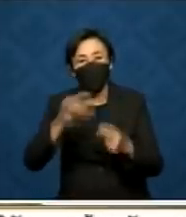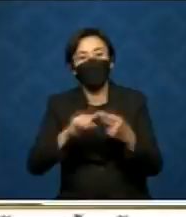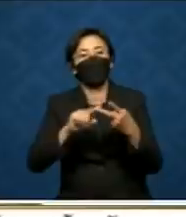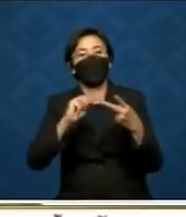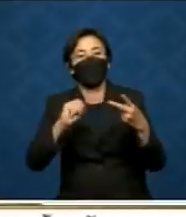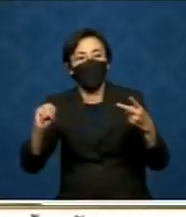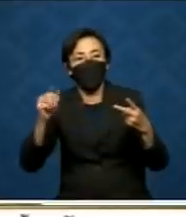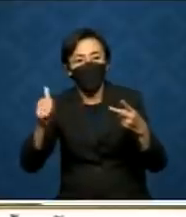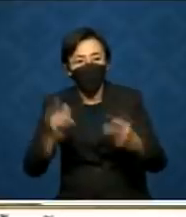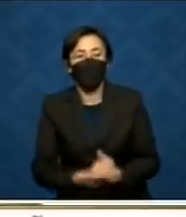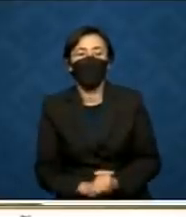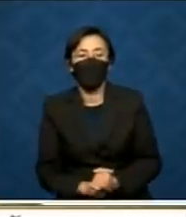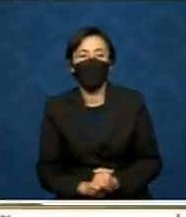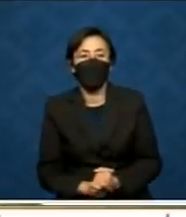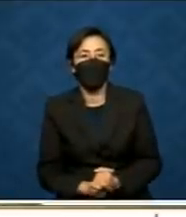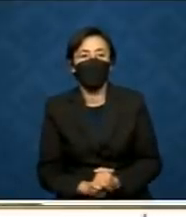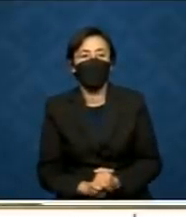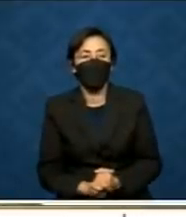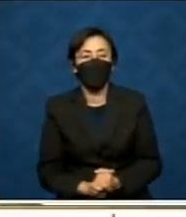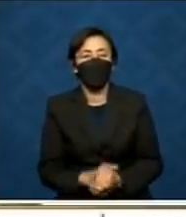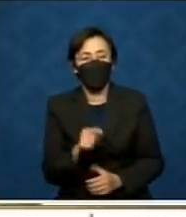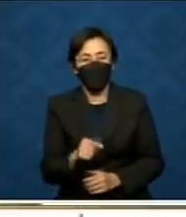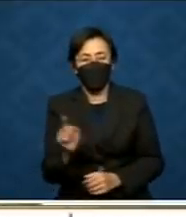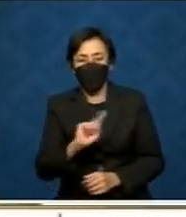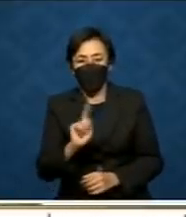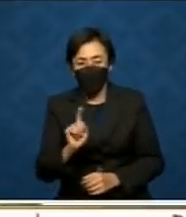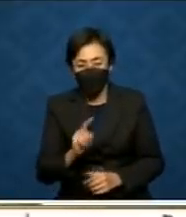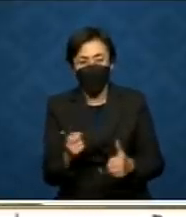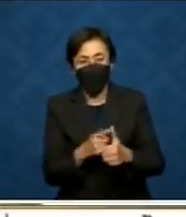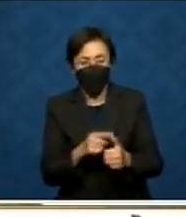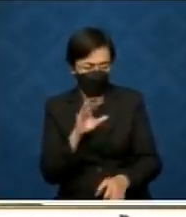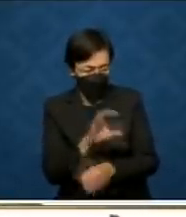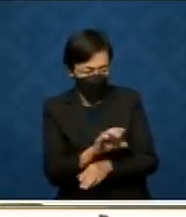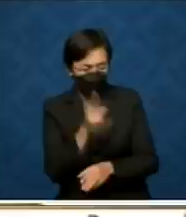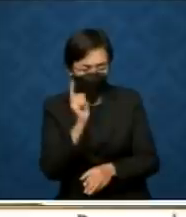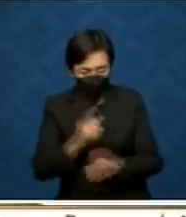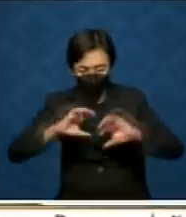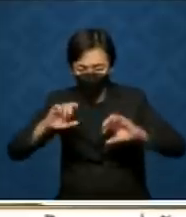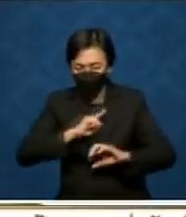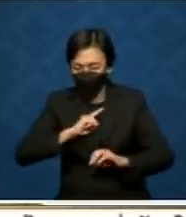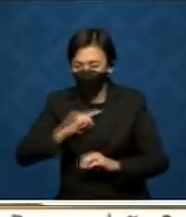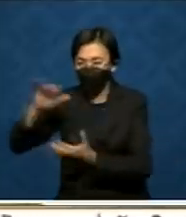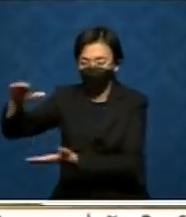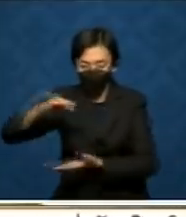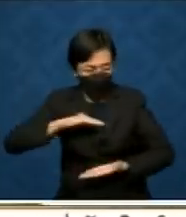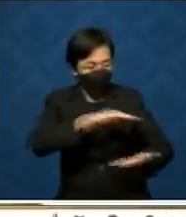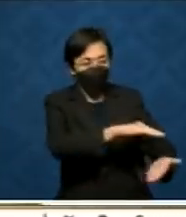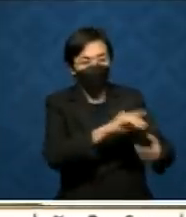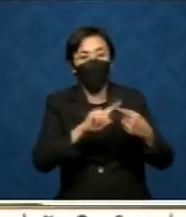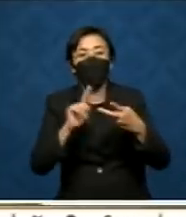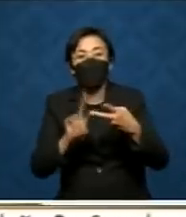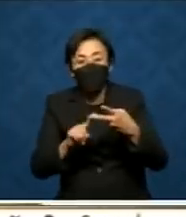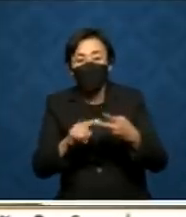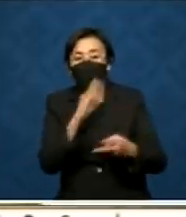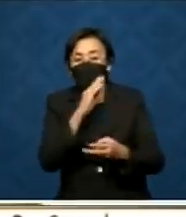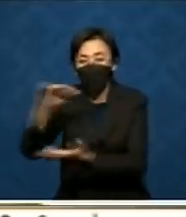ท่านกันเอกชนอีกกันหลายรูปแบบนะ 1ดีบังคับว่าก็ต้องผ่านรัฐ2ถ้าจะเข้า